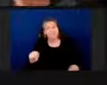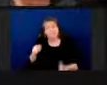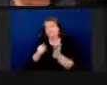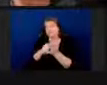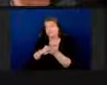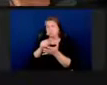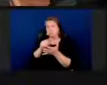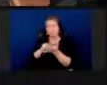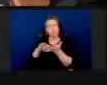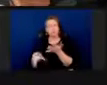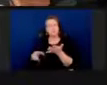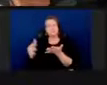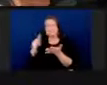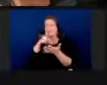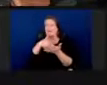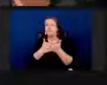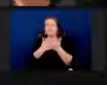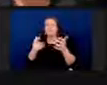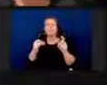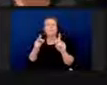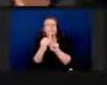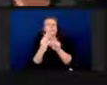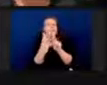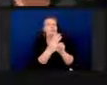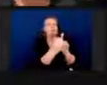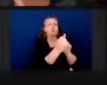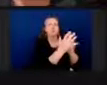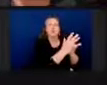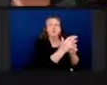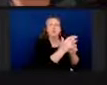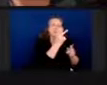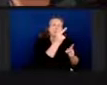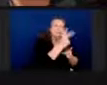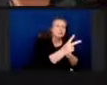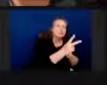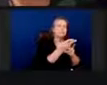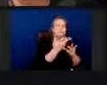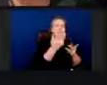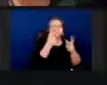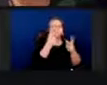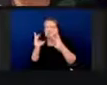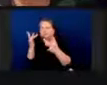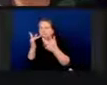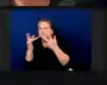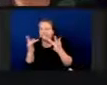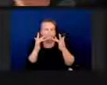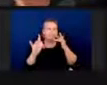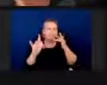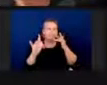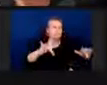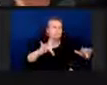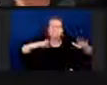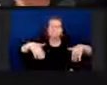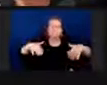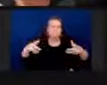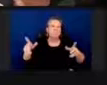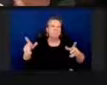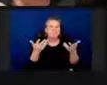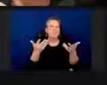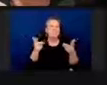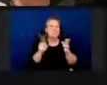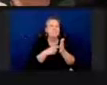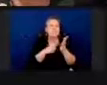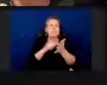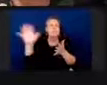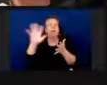الطلبة في معظم الحالات لا يحصلون على هذه الفرص، ويفقدون